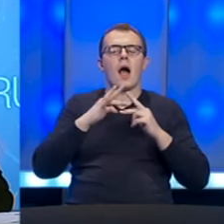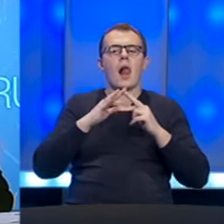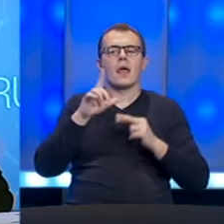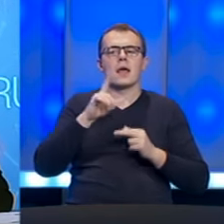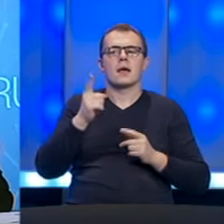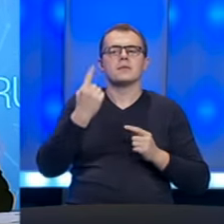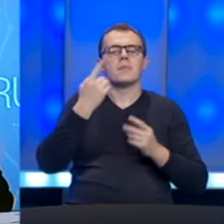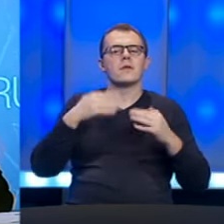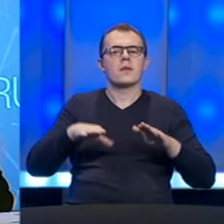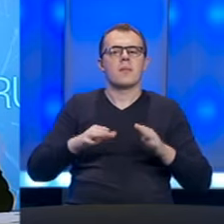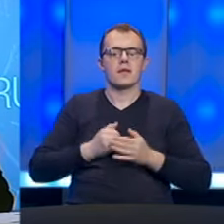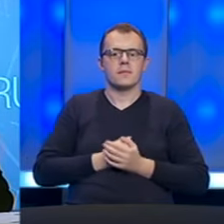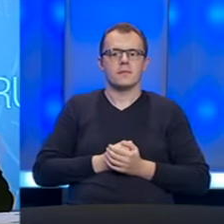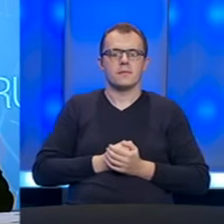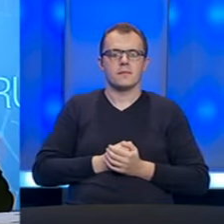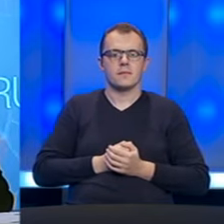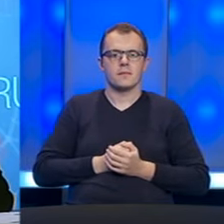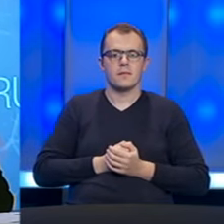maj?